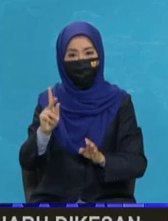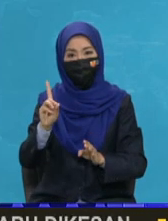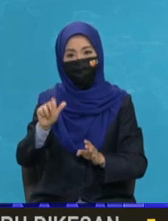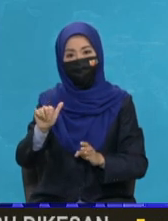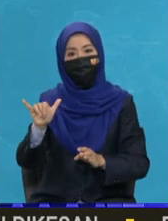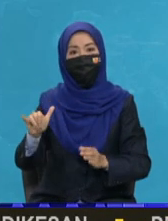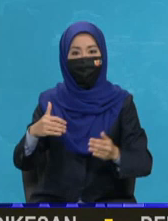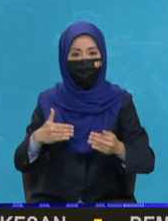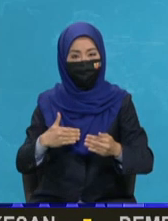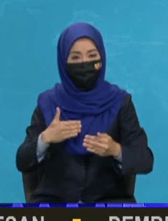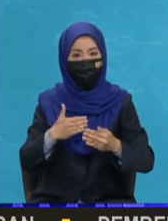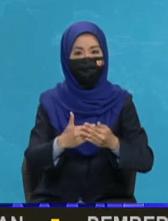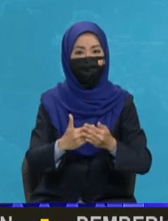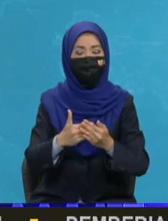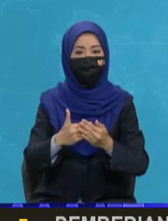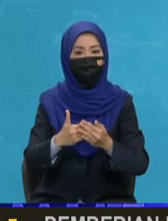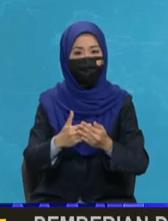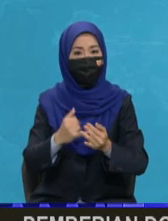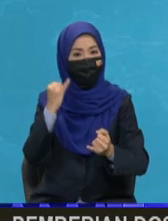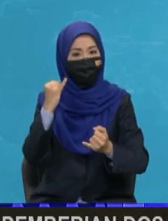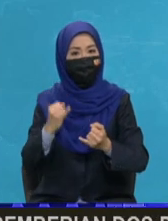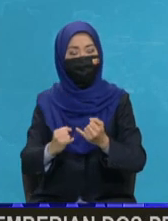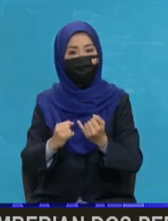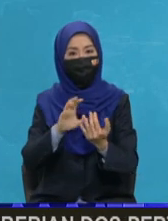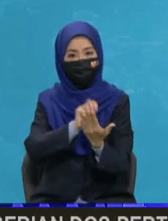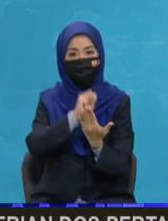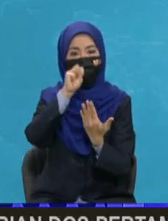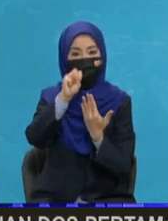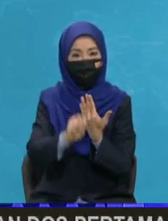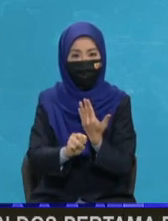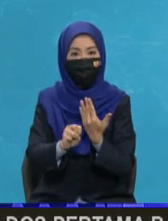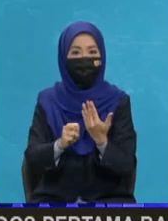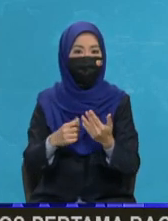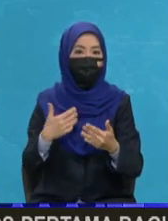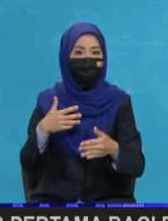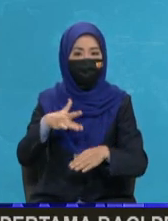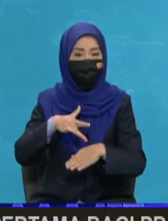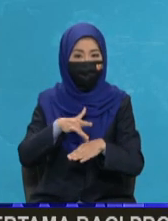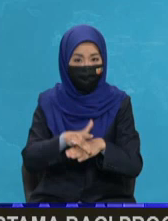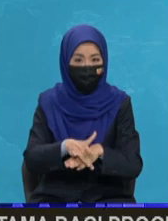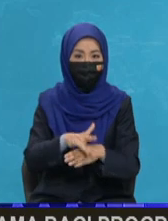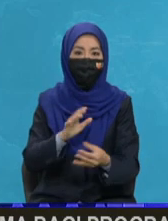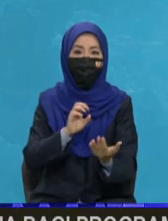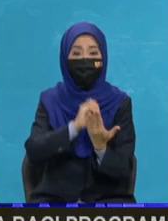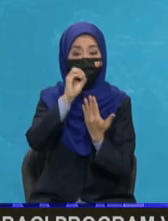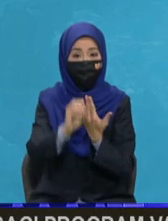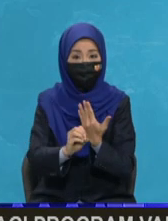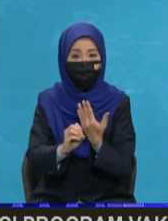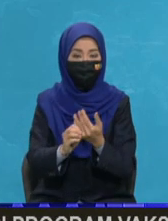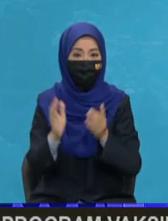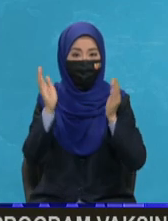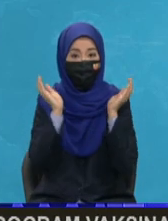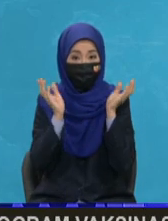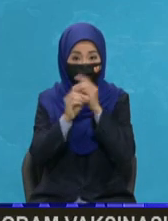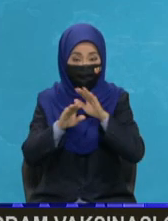sehingga hujung bulan ini atau awal bulan Oktober menurut jabatan kaji cuaca Brunei Darussalam Pada